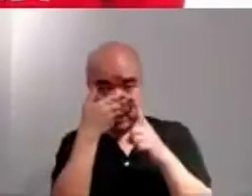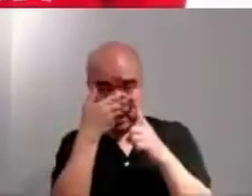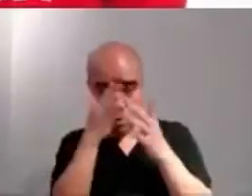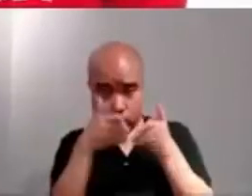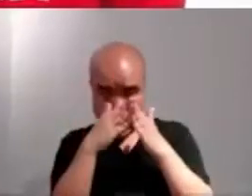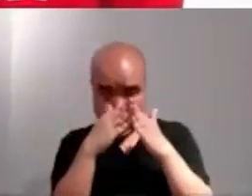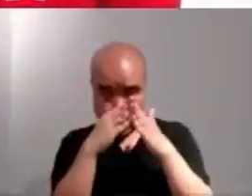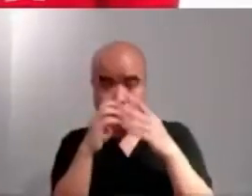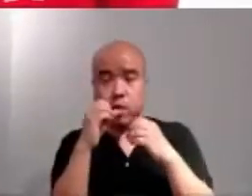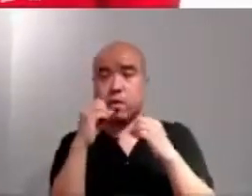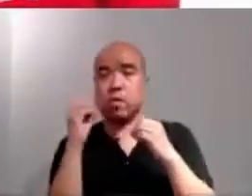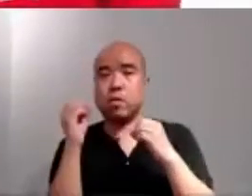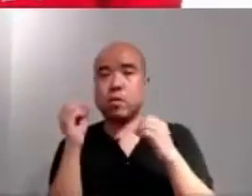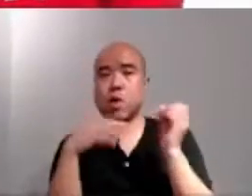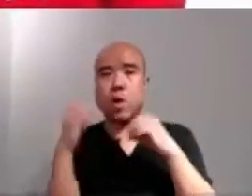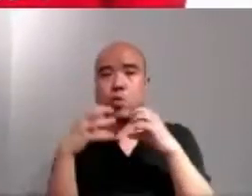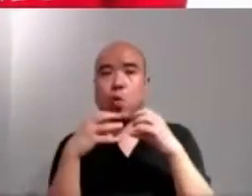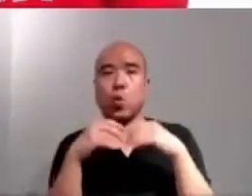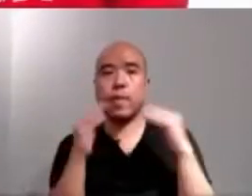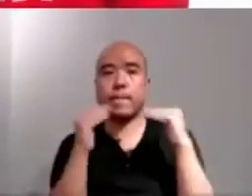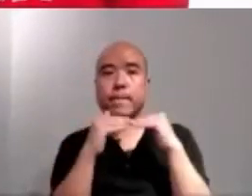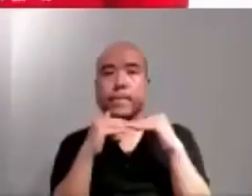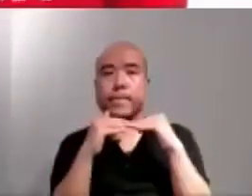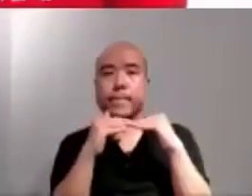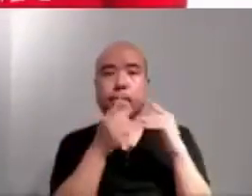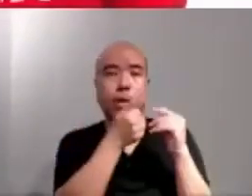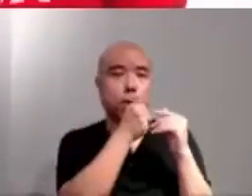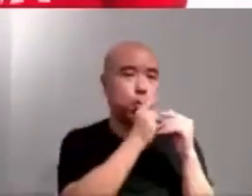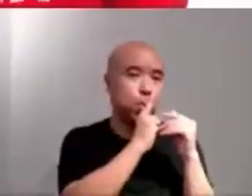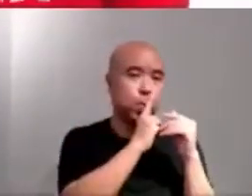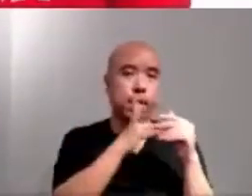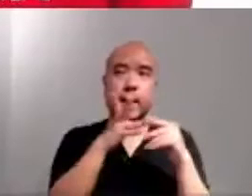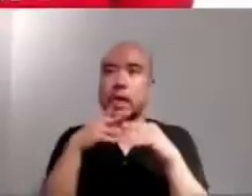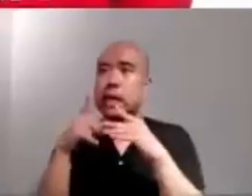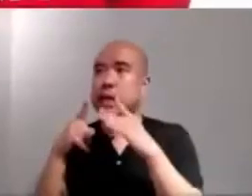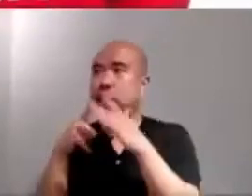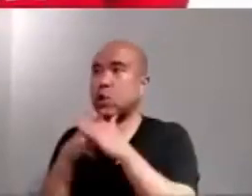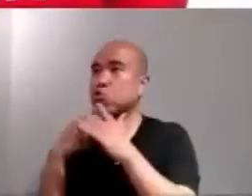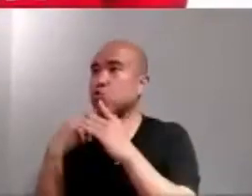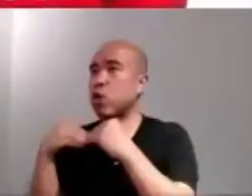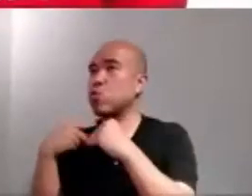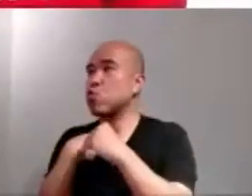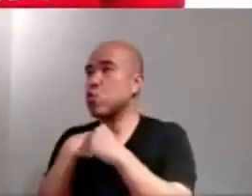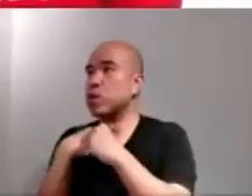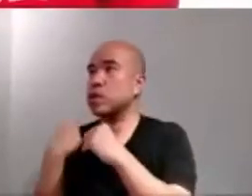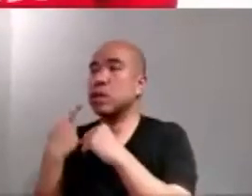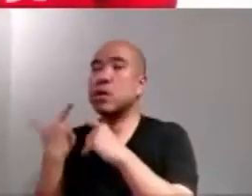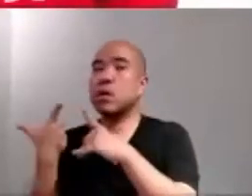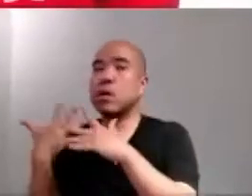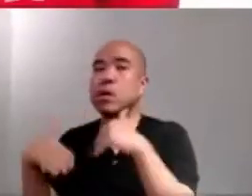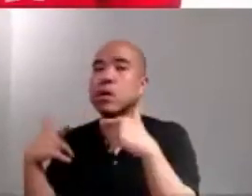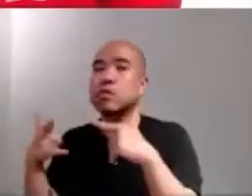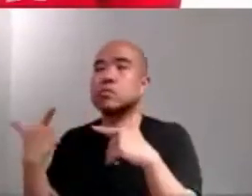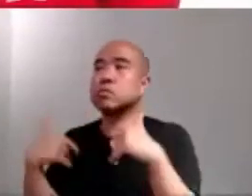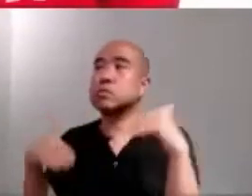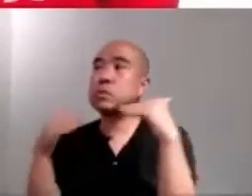通嘅橋梁同埋平台，係俾家長同埋 SEN 嘅其他嘅使用者用户咧，去抒發佢哋自己嘅平時遇上嘅困難啊，